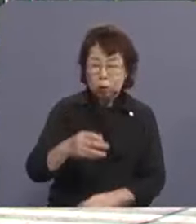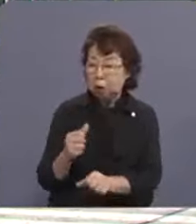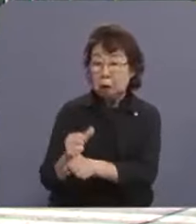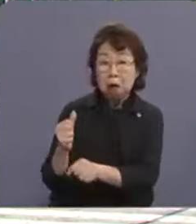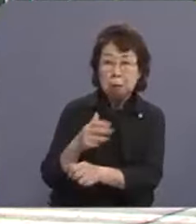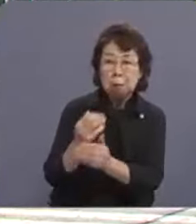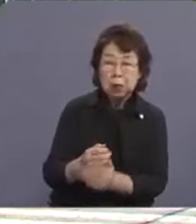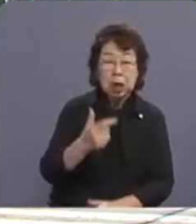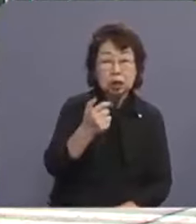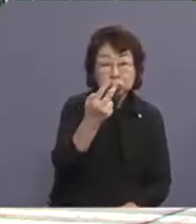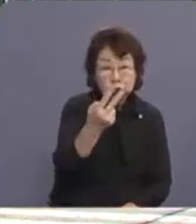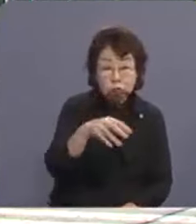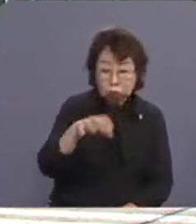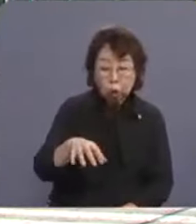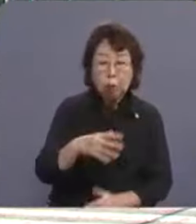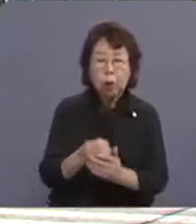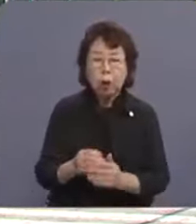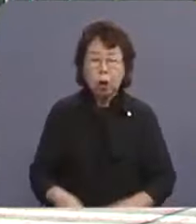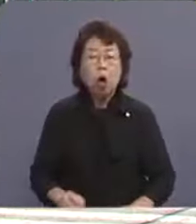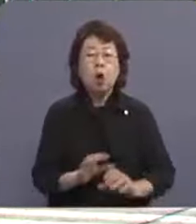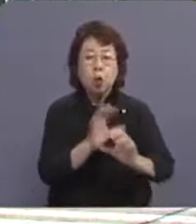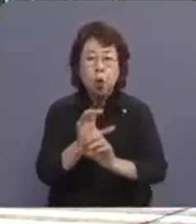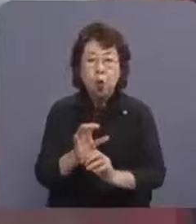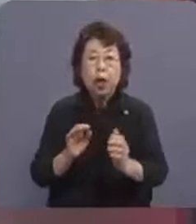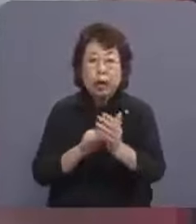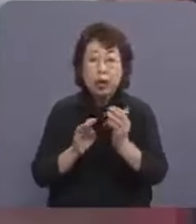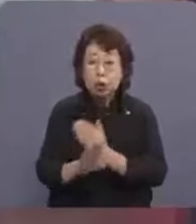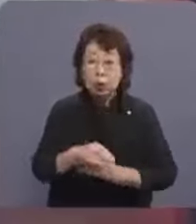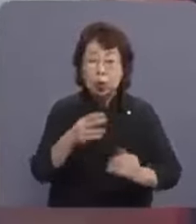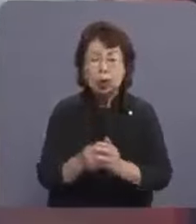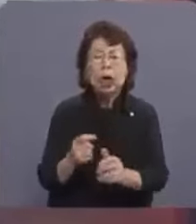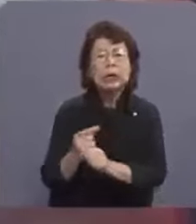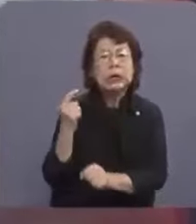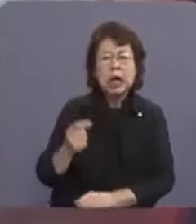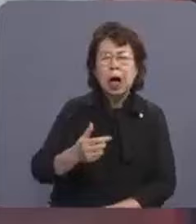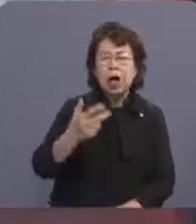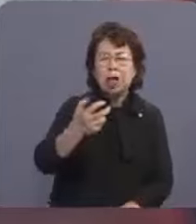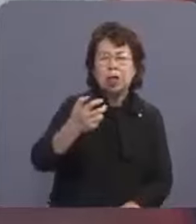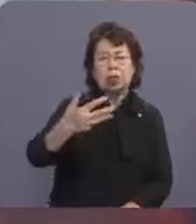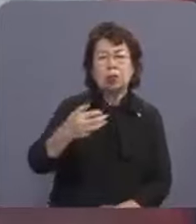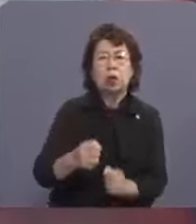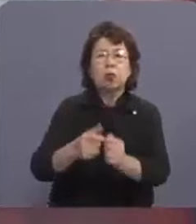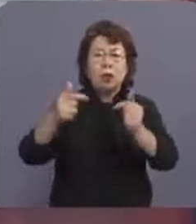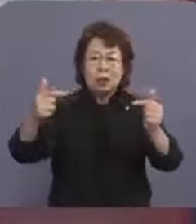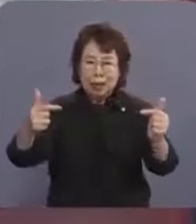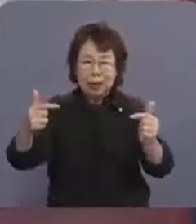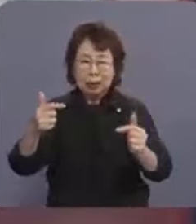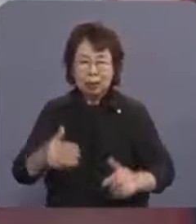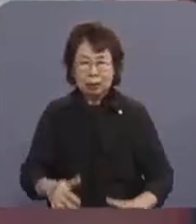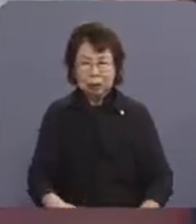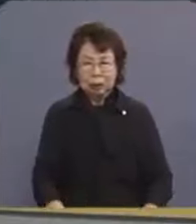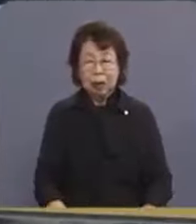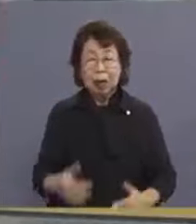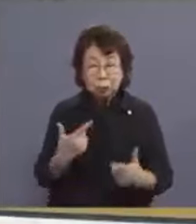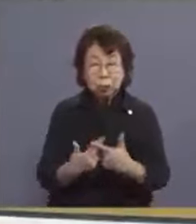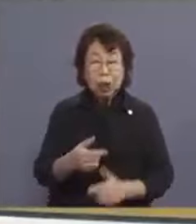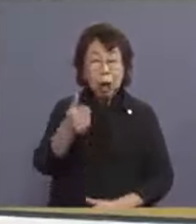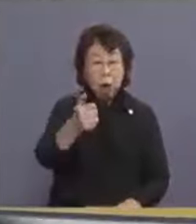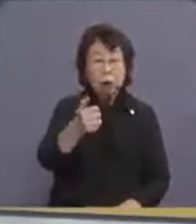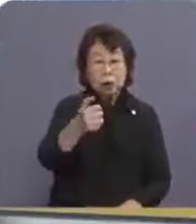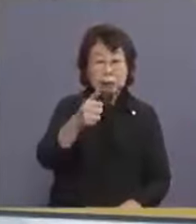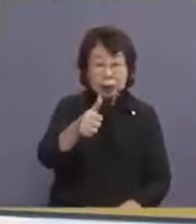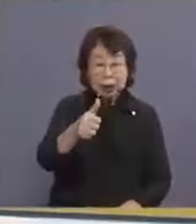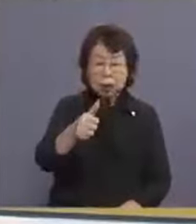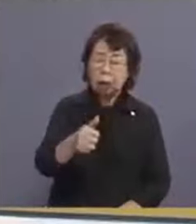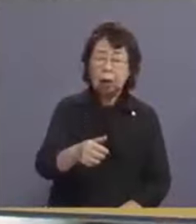곳이던 부산의 드라이브스루 매장은 코로나 19를 거치면서 지난해 른 여덟 곳으로 급격히 늘었습니다 부산의 신 다섯 곳이